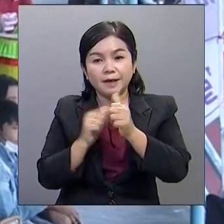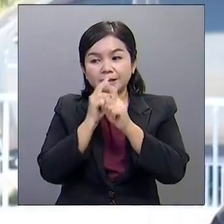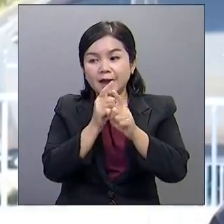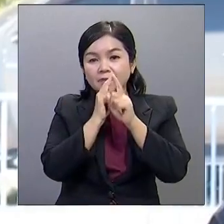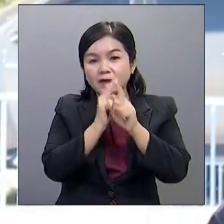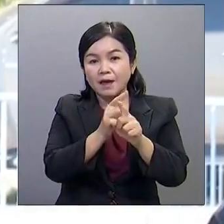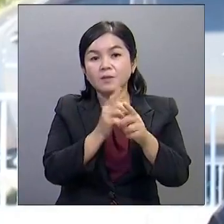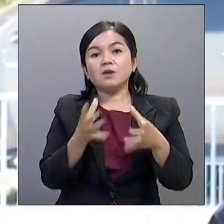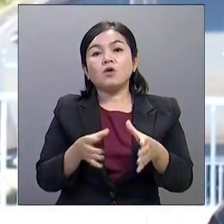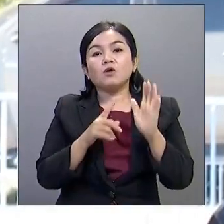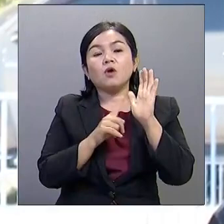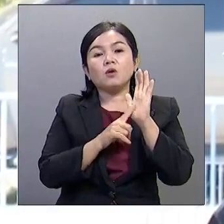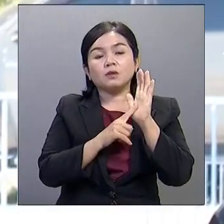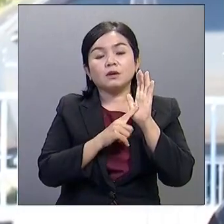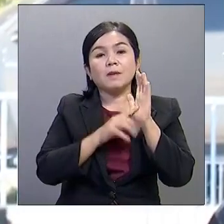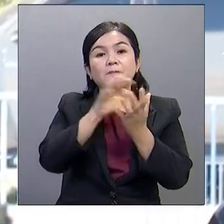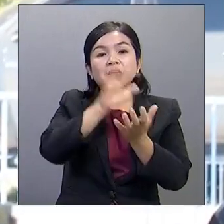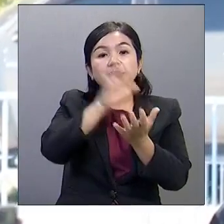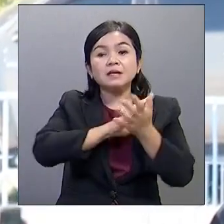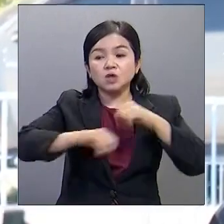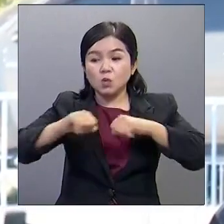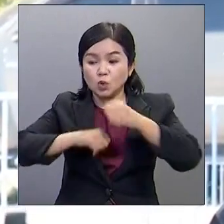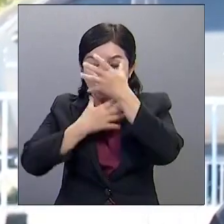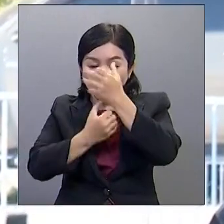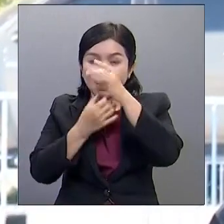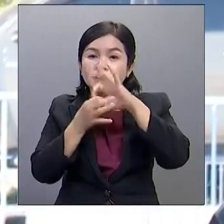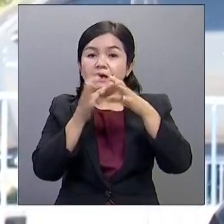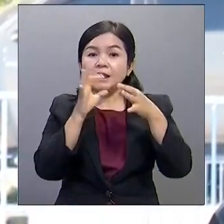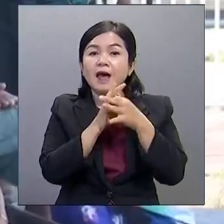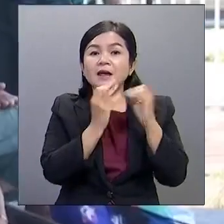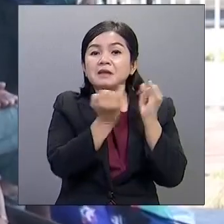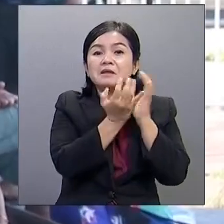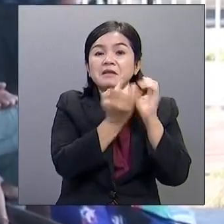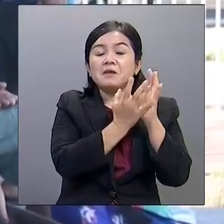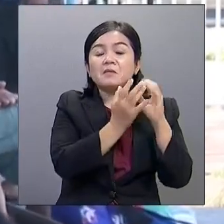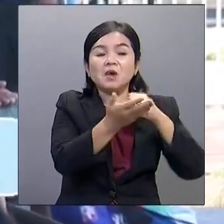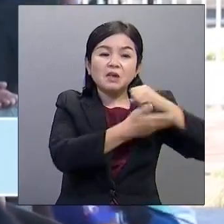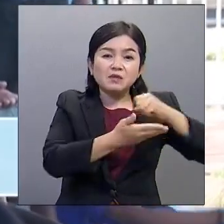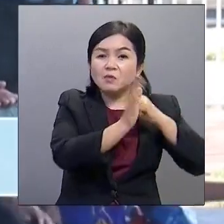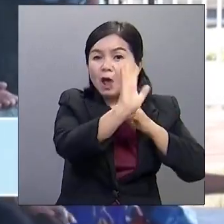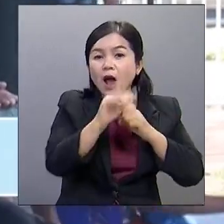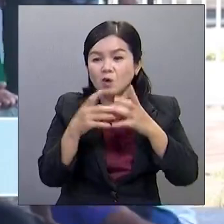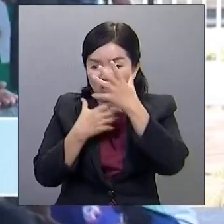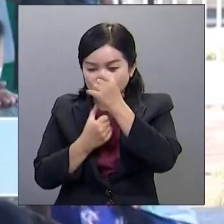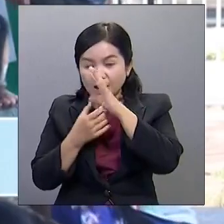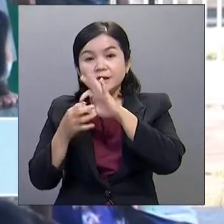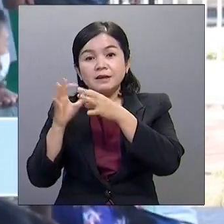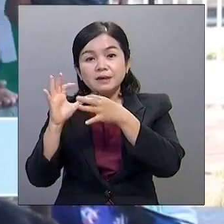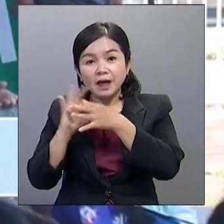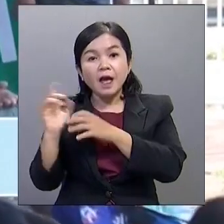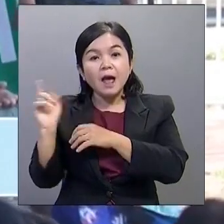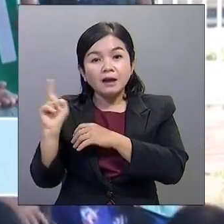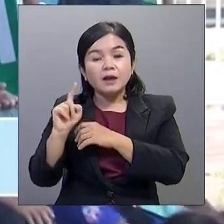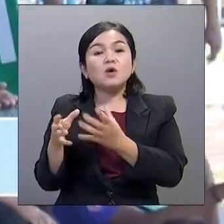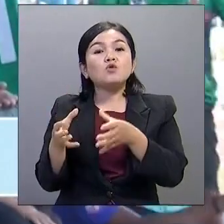ในแต่ละอำเภอของจังหวัดพิจิตรครับเพื่อดึงเยาวชนหันมาเล่นกีฬาให้ห่างไกลจากยาเสพติดรวมถึงหาเยาวชนนักกีฬาเพื่อยกระดับการเป็นนักกีฬาของทางส